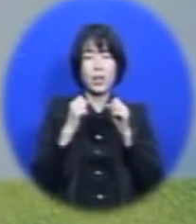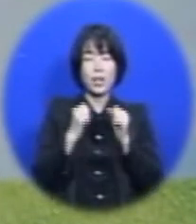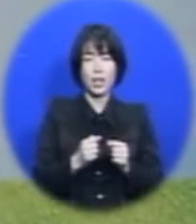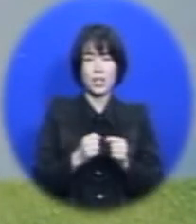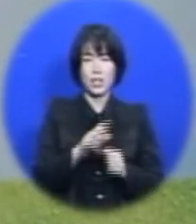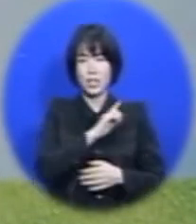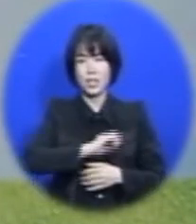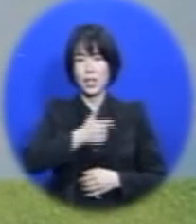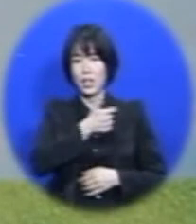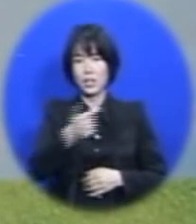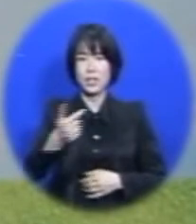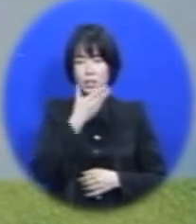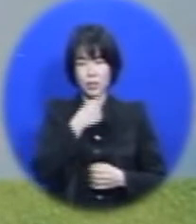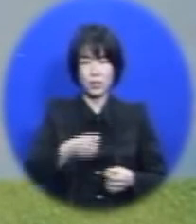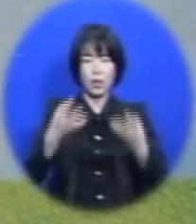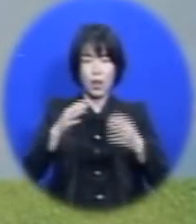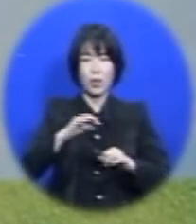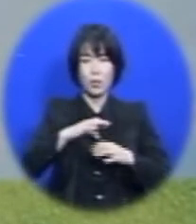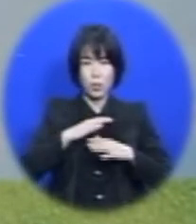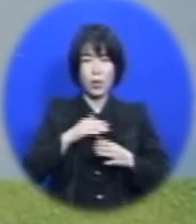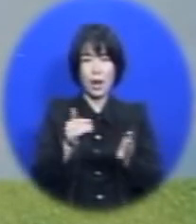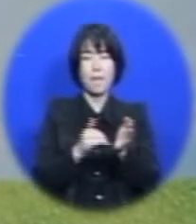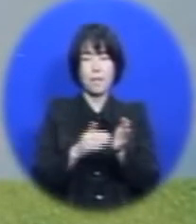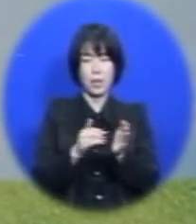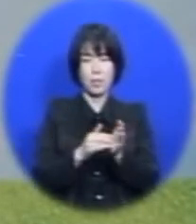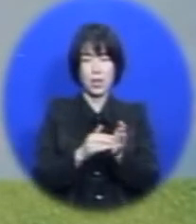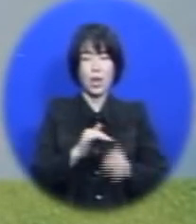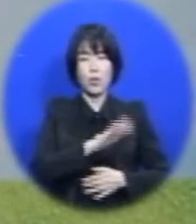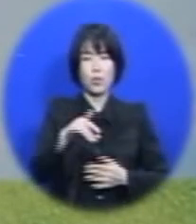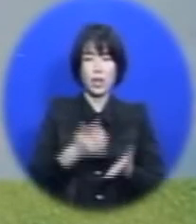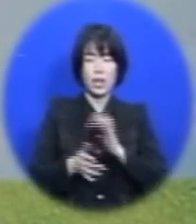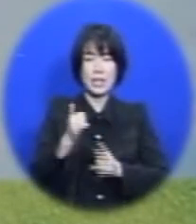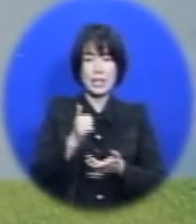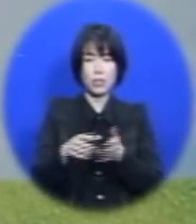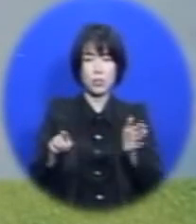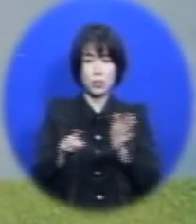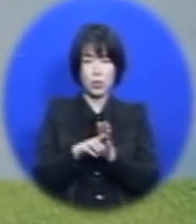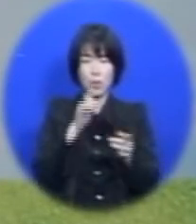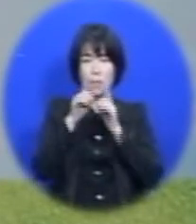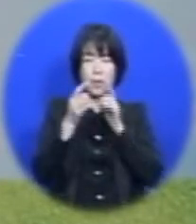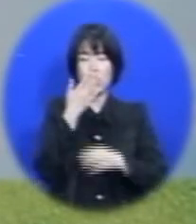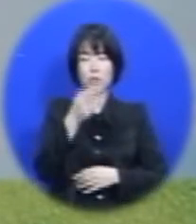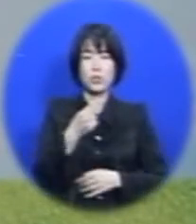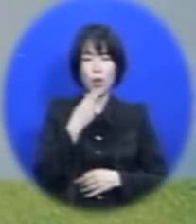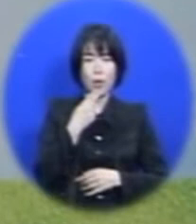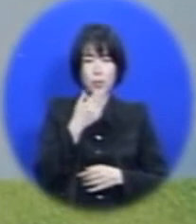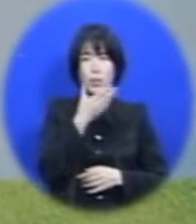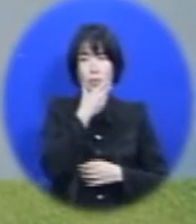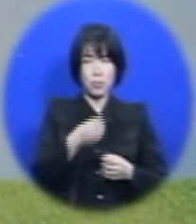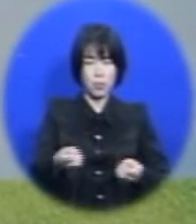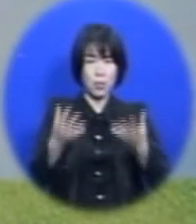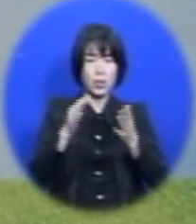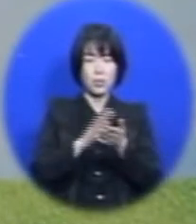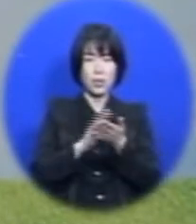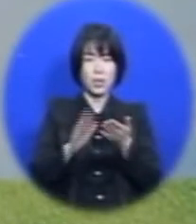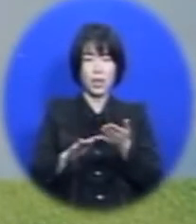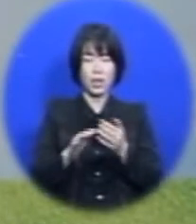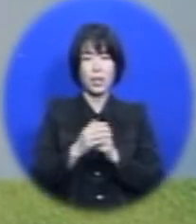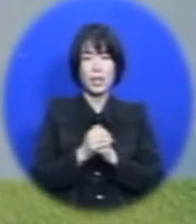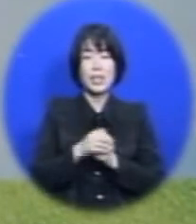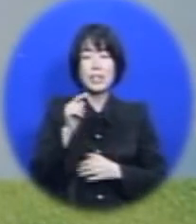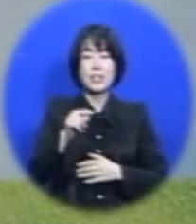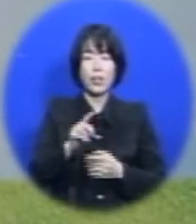큰 축복입니다. 놀라운 비밀입니다. 우리가 예수 믿고 말할 수 없는 복입니다. 여러분이 그것이 복인 줄 아셔야 됩니다.